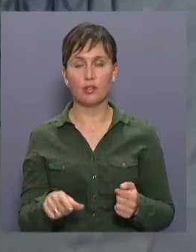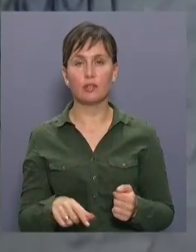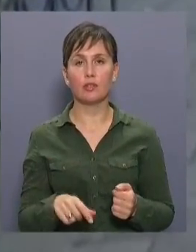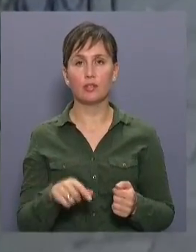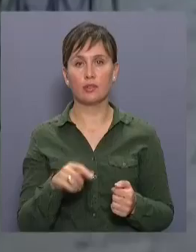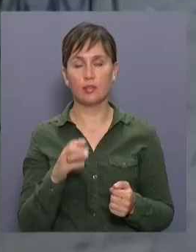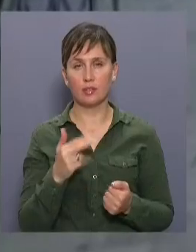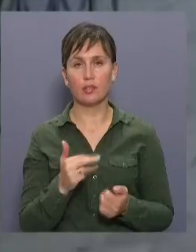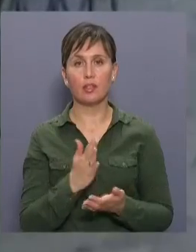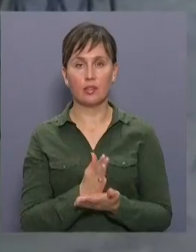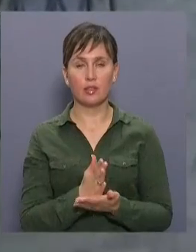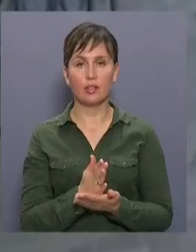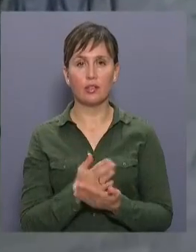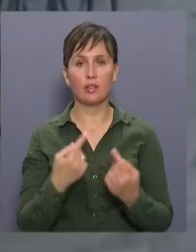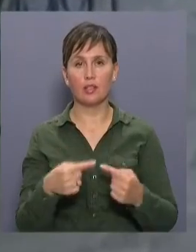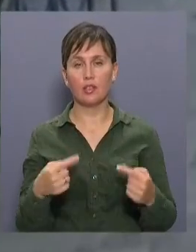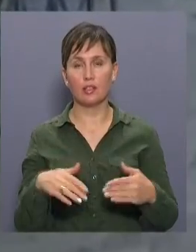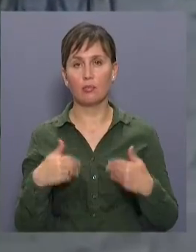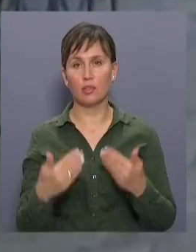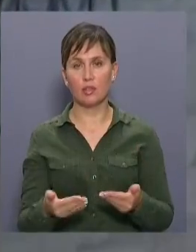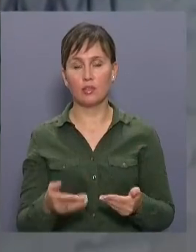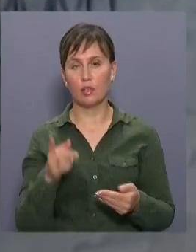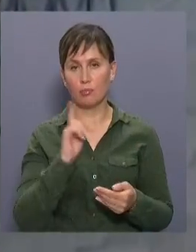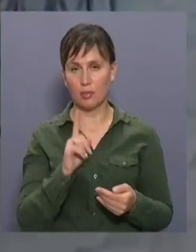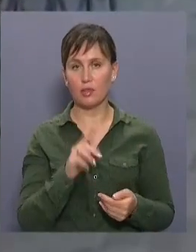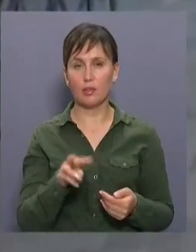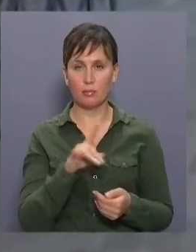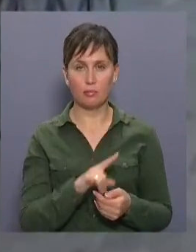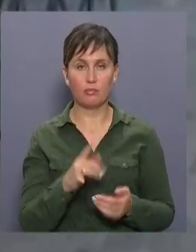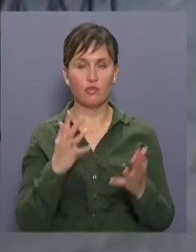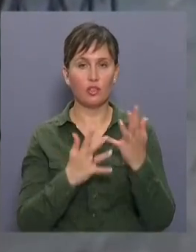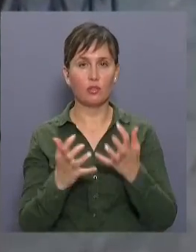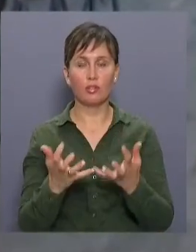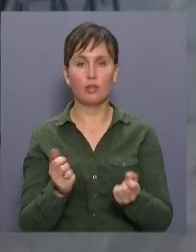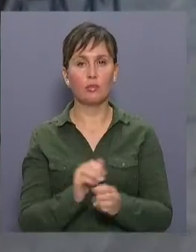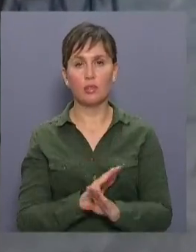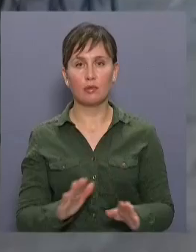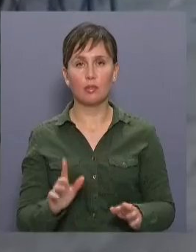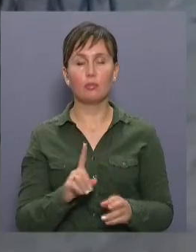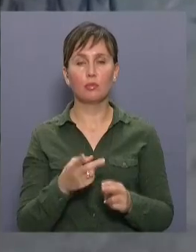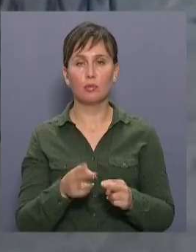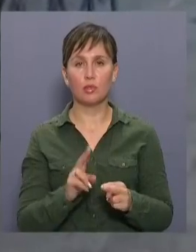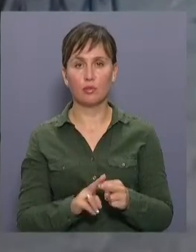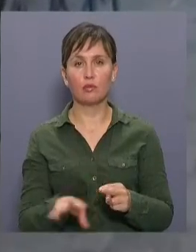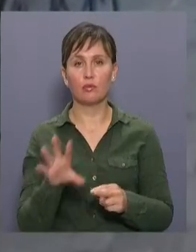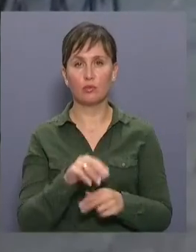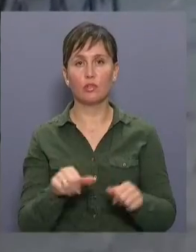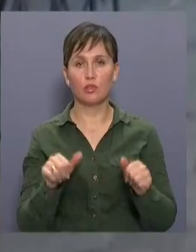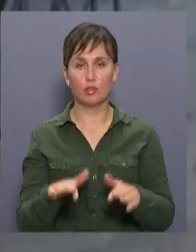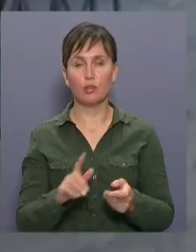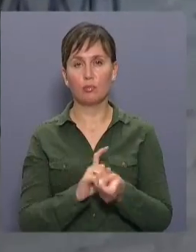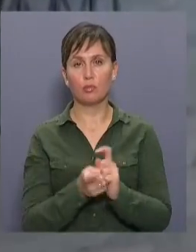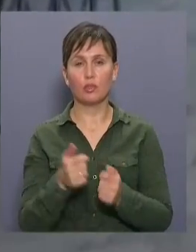да, есть неплохие предложения, но мы их пока всерьез не принимаем, потому как все решат